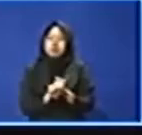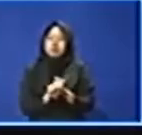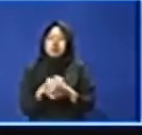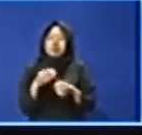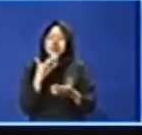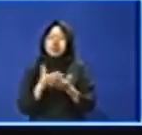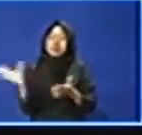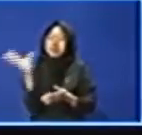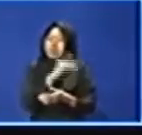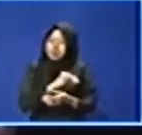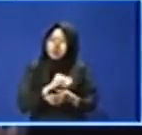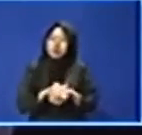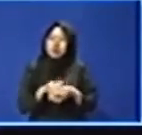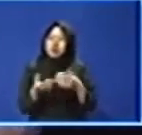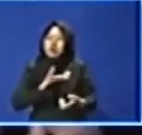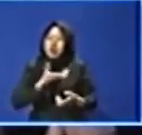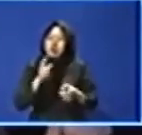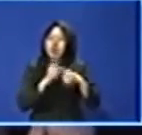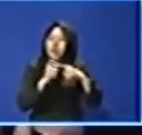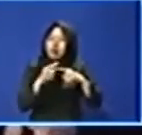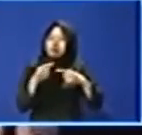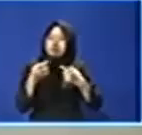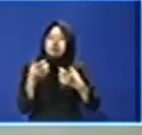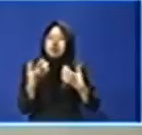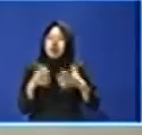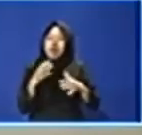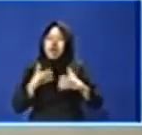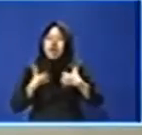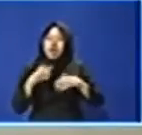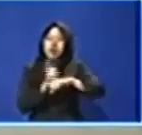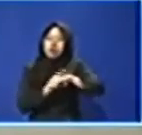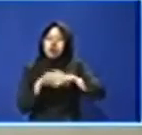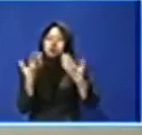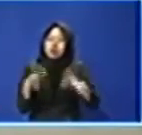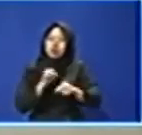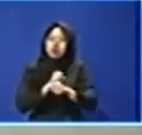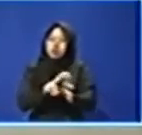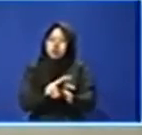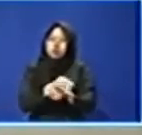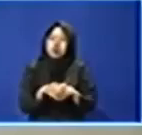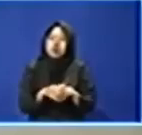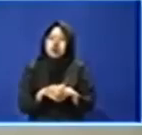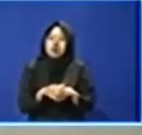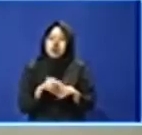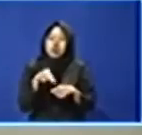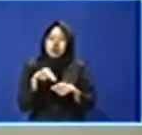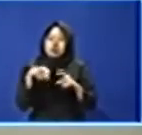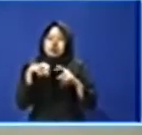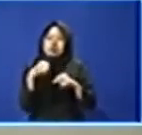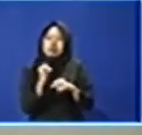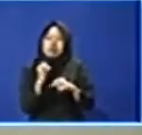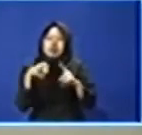ditambahkan kembali closing statement ya sebab sudah cukup cukup sudah cukup itu tadi adalah kesimpulan atau pernyataan